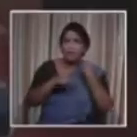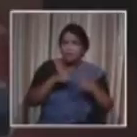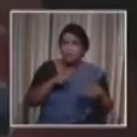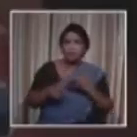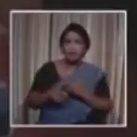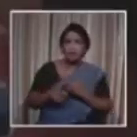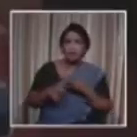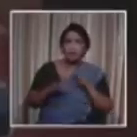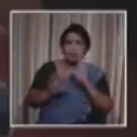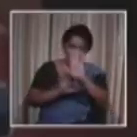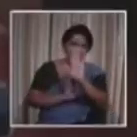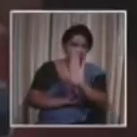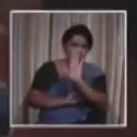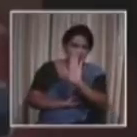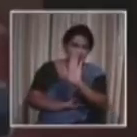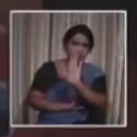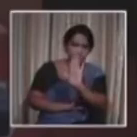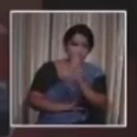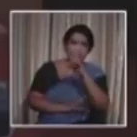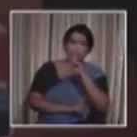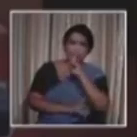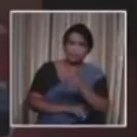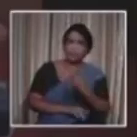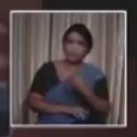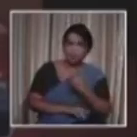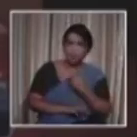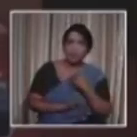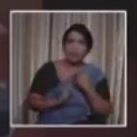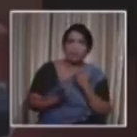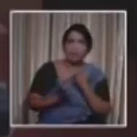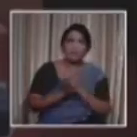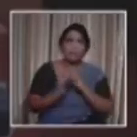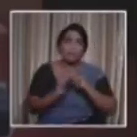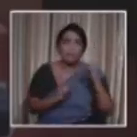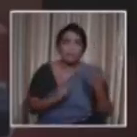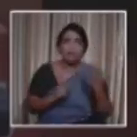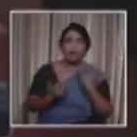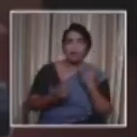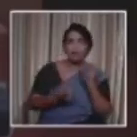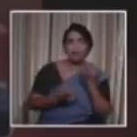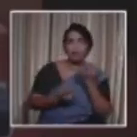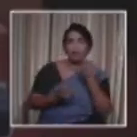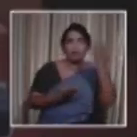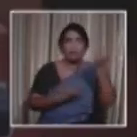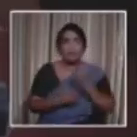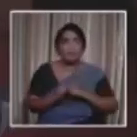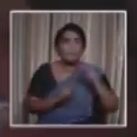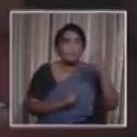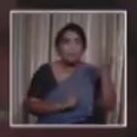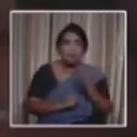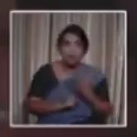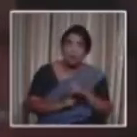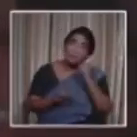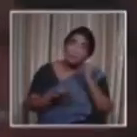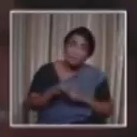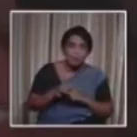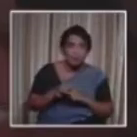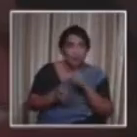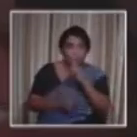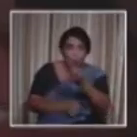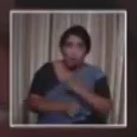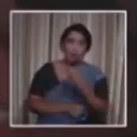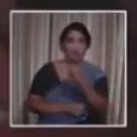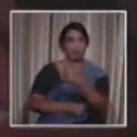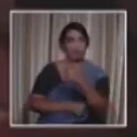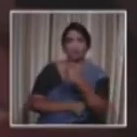මෙච්චර ඔබතුමා මේක කියනවා නම් හරි මම පිළිගන්නවා. අපිට දැන් LC ඕපන් කරගන්න බෑ. අපිට දැන් අපිට මුදලට ගන්න බෑ. ඒ ප්‍රශ්නේ අන්න එක කියනවා නම් මම